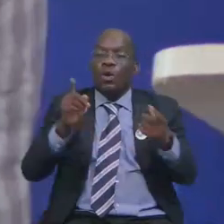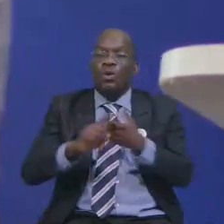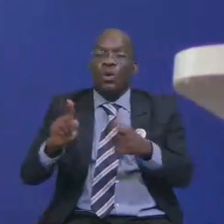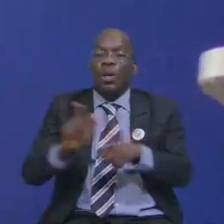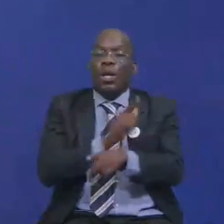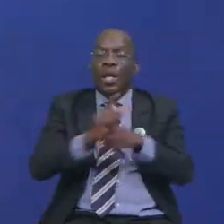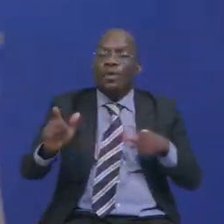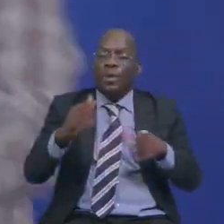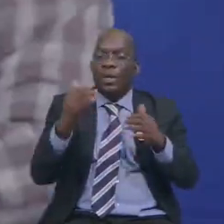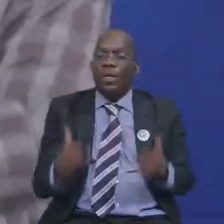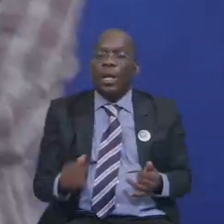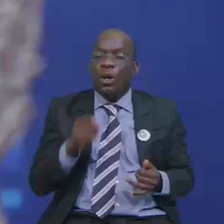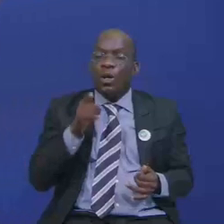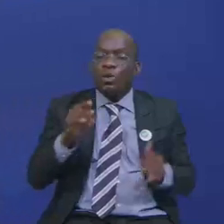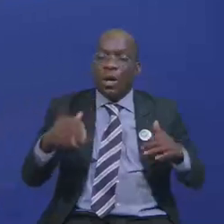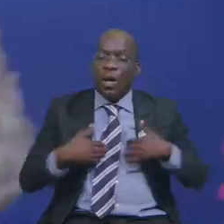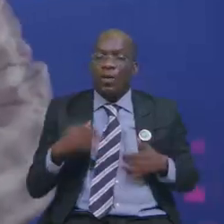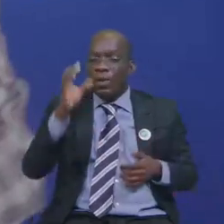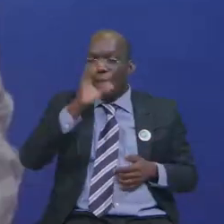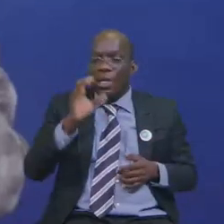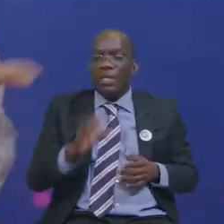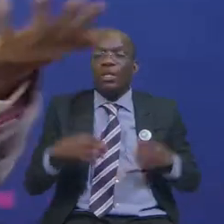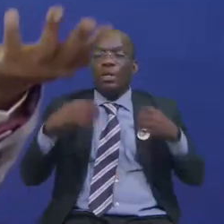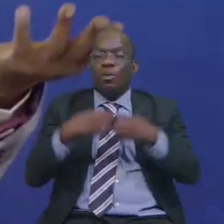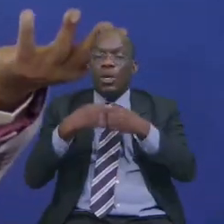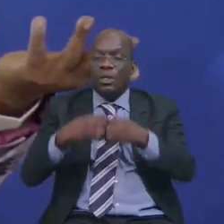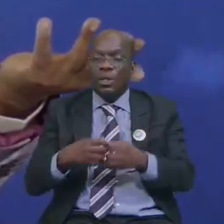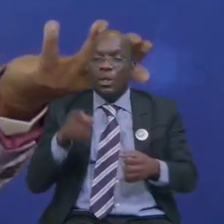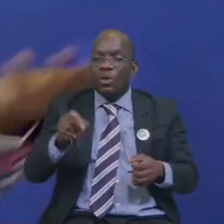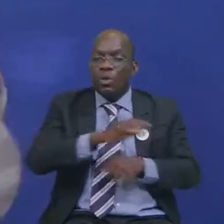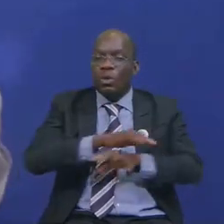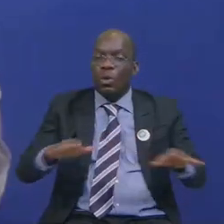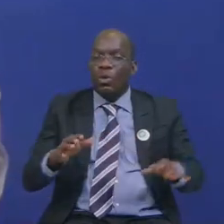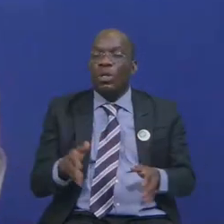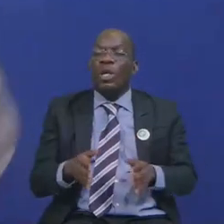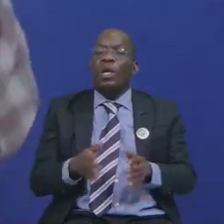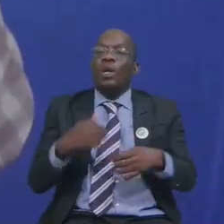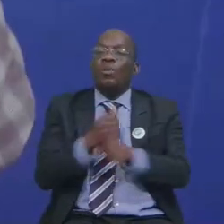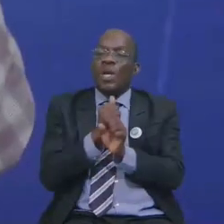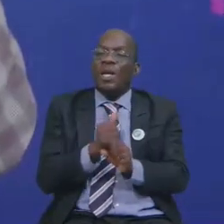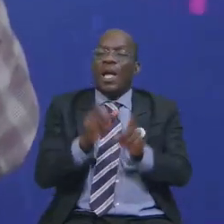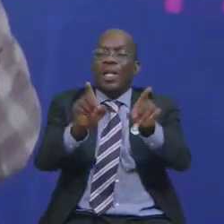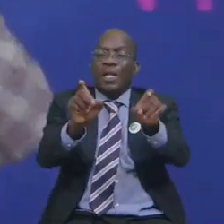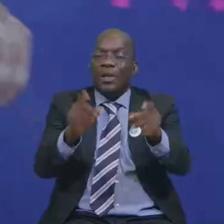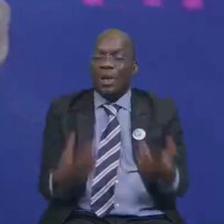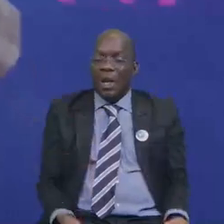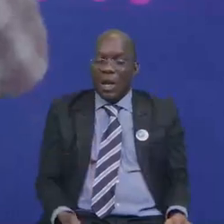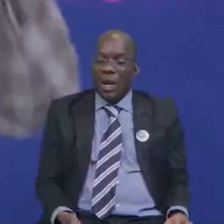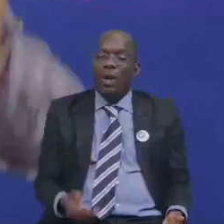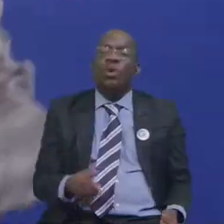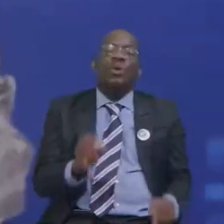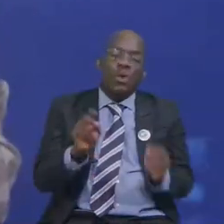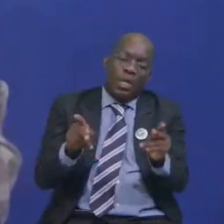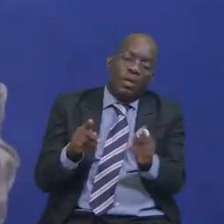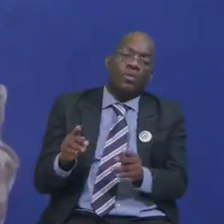à la biotech on a même des moteurs de recherche tu n'as même pas essayé ça il va poser des questions et